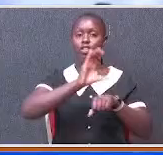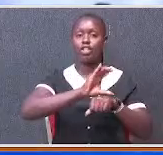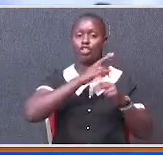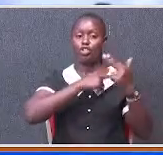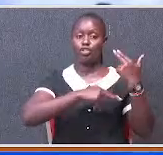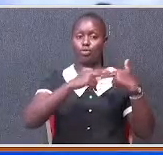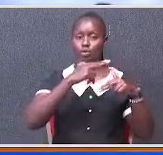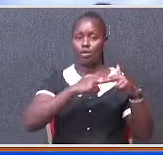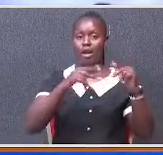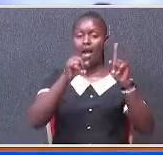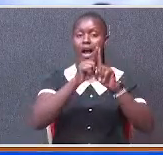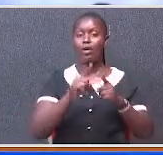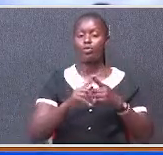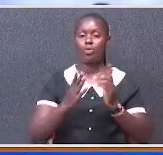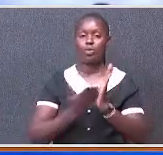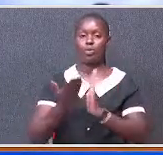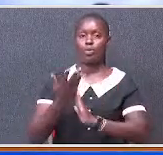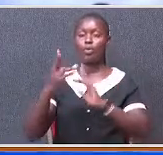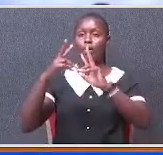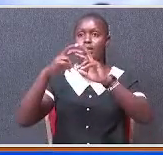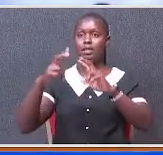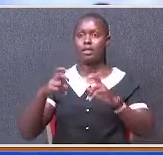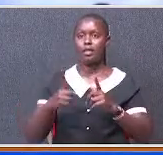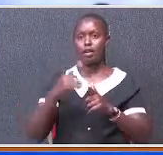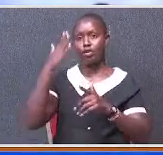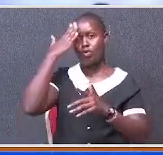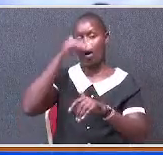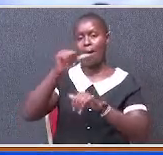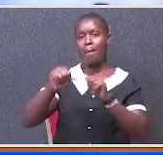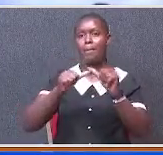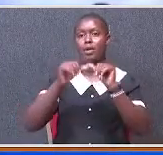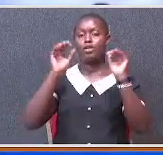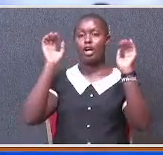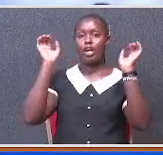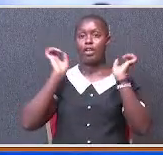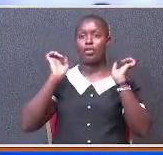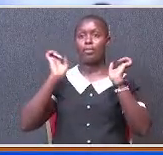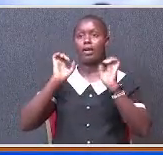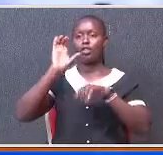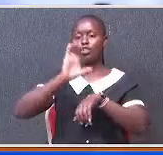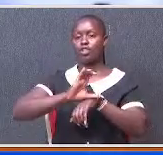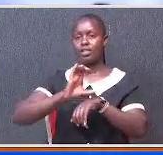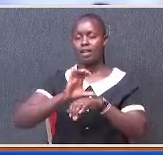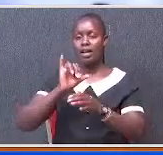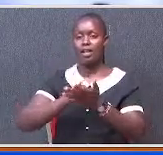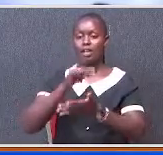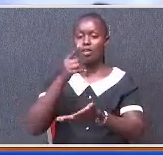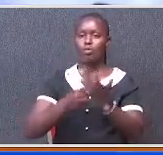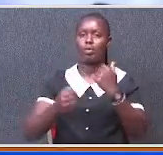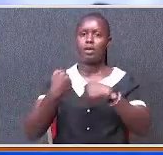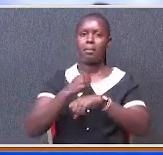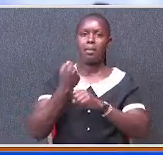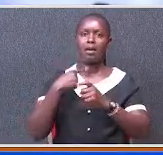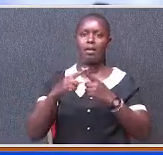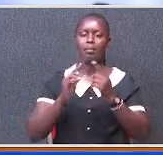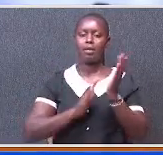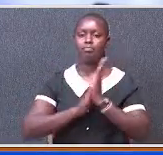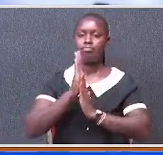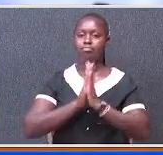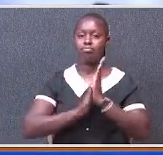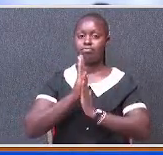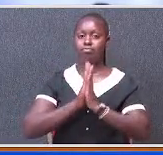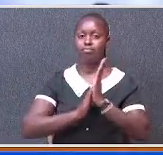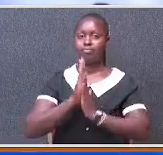research nikajua kuhusu Ethiopian Orthodox Church, the Wahedo Church, na hiyo ndio ilifanya nikuwa na interest